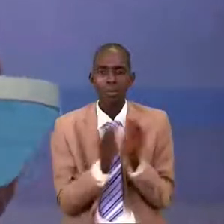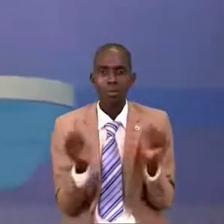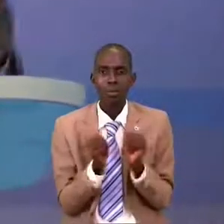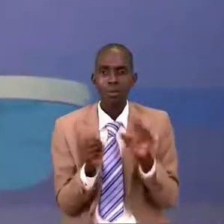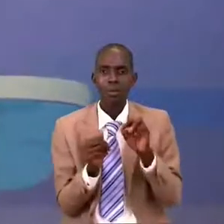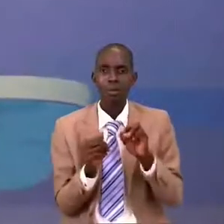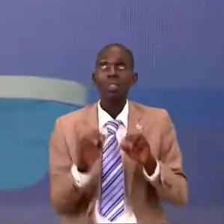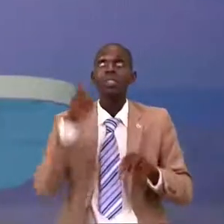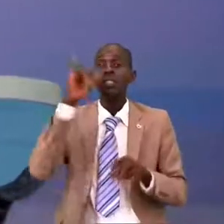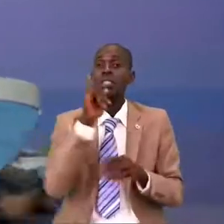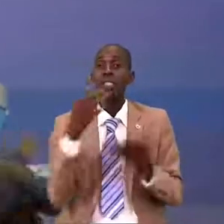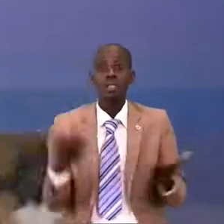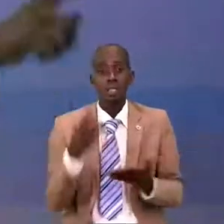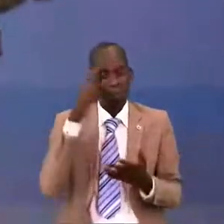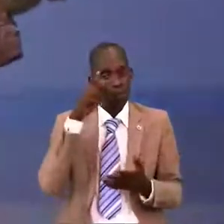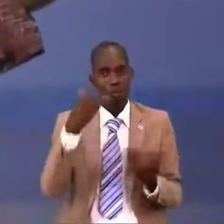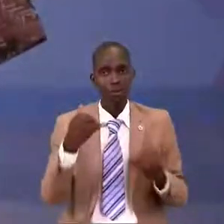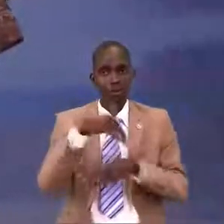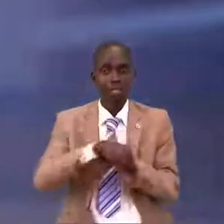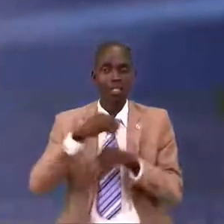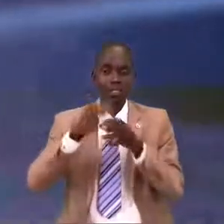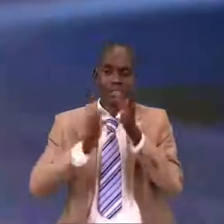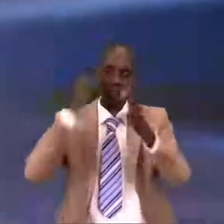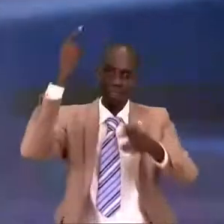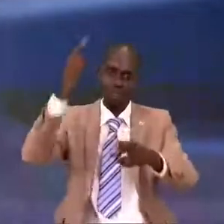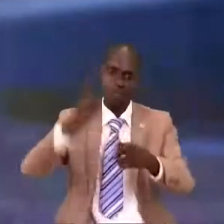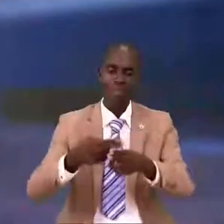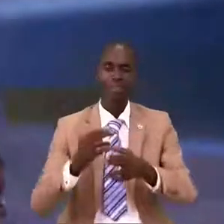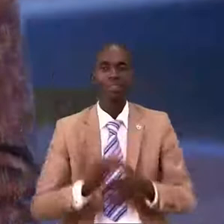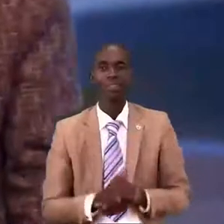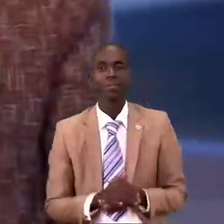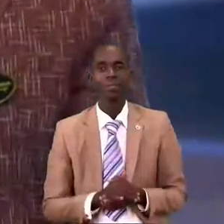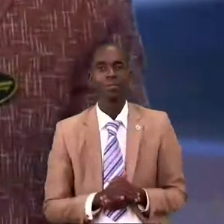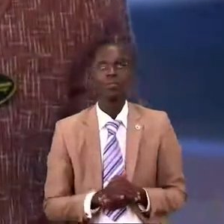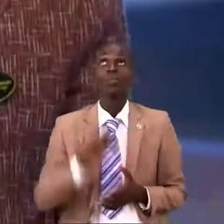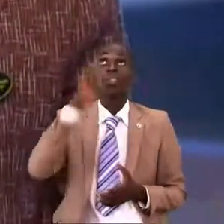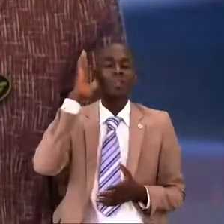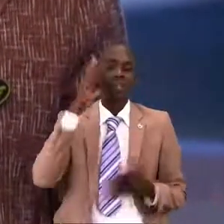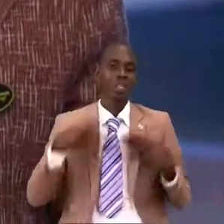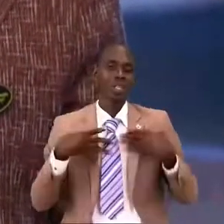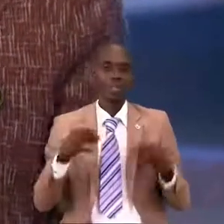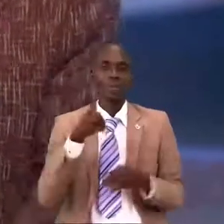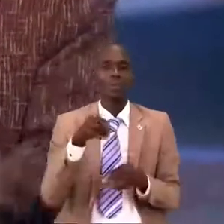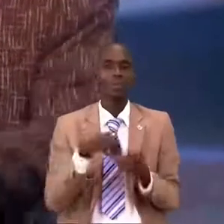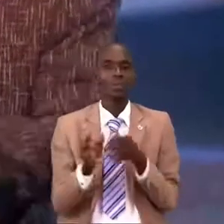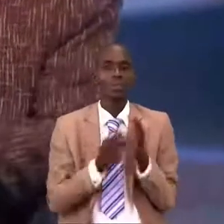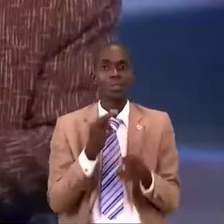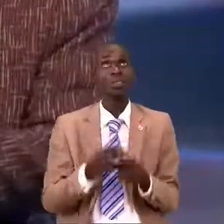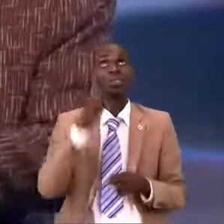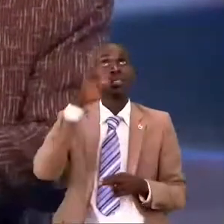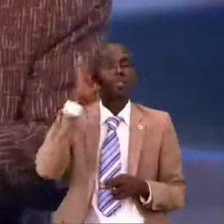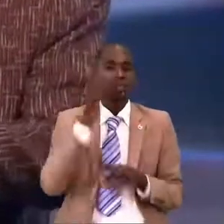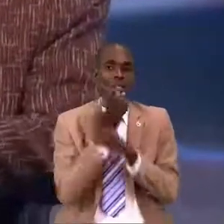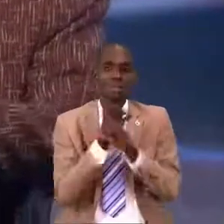Il va te guérir. Il va te délivrer. Toute forme de maladie, toute forme d'infirmité, il